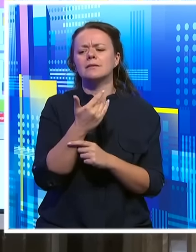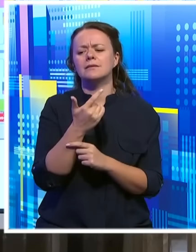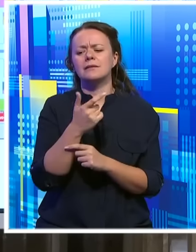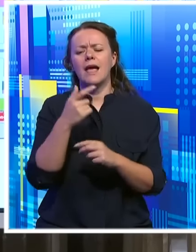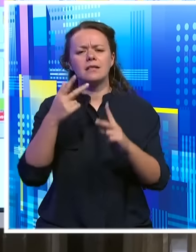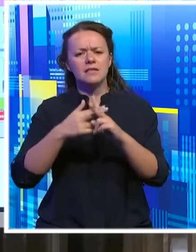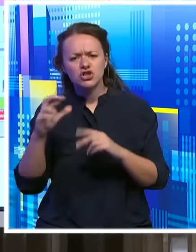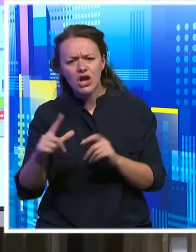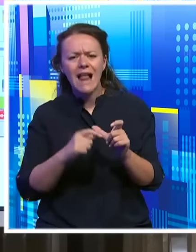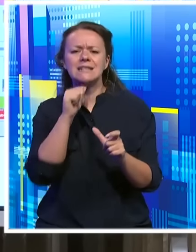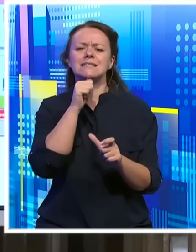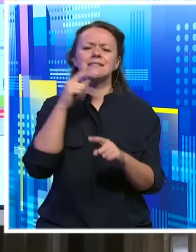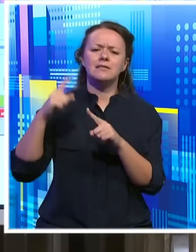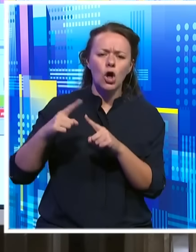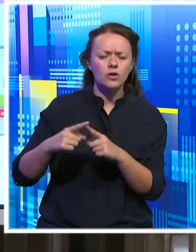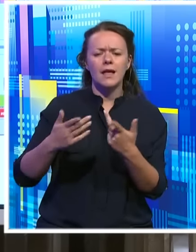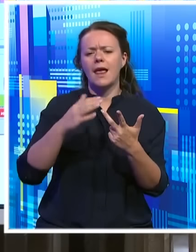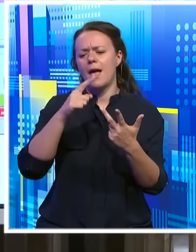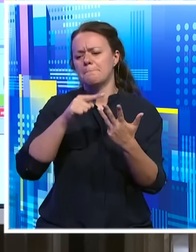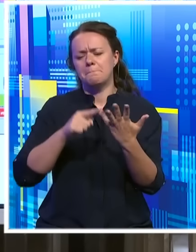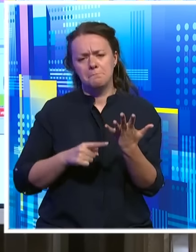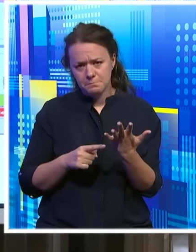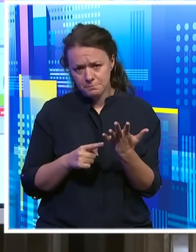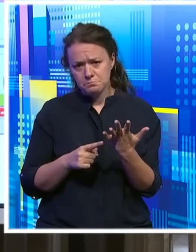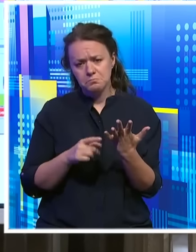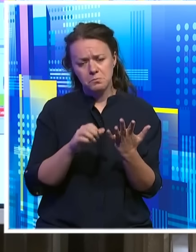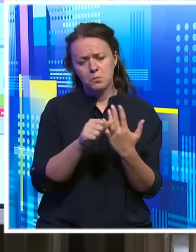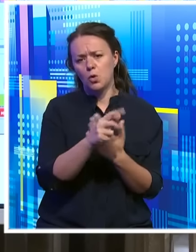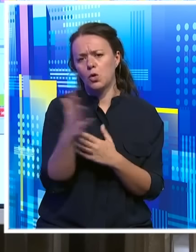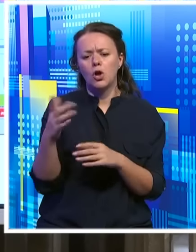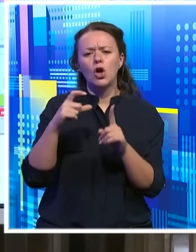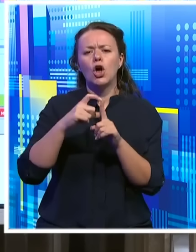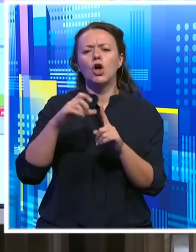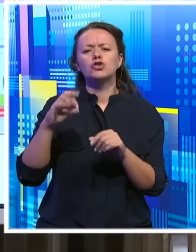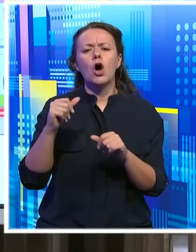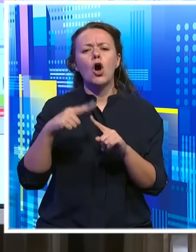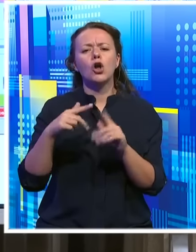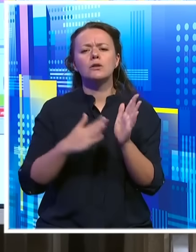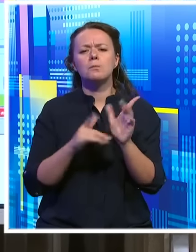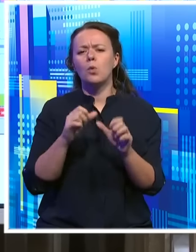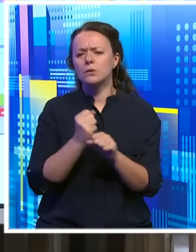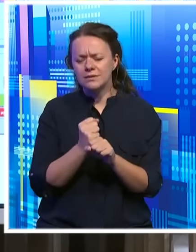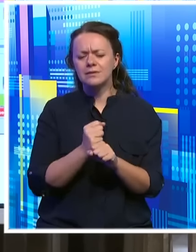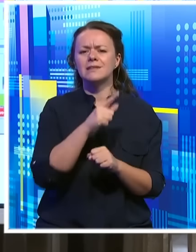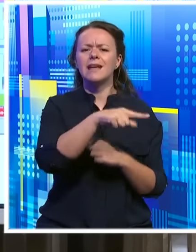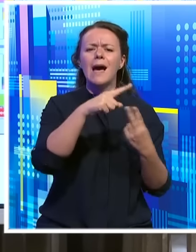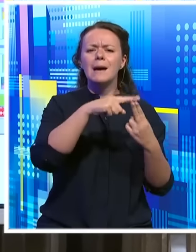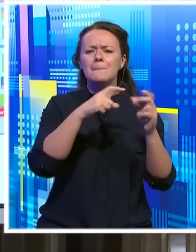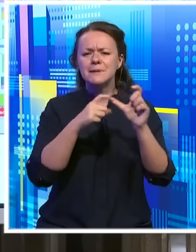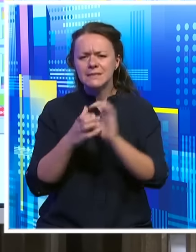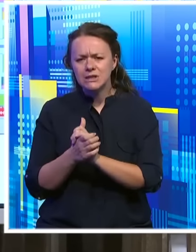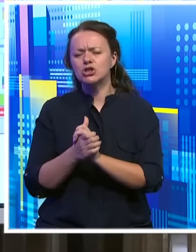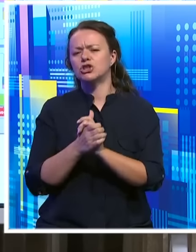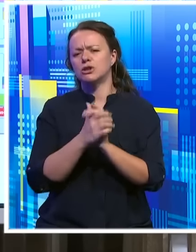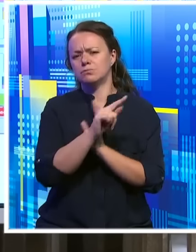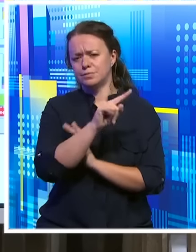Chelsea-a, Tottenham-a, mnogih drugih, Dortmunda, dakle Paris Saint-Germain-a i svih ostalih. Radit